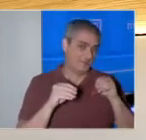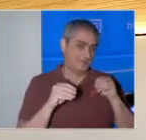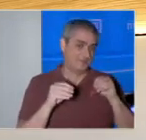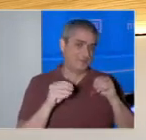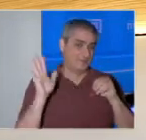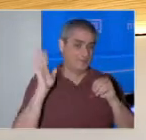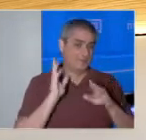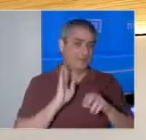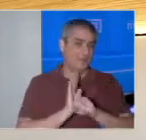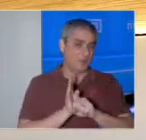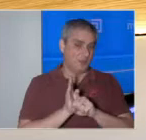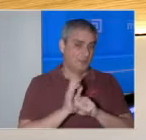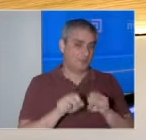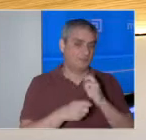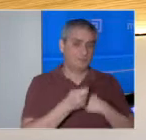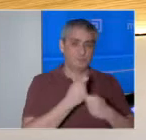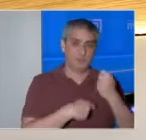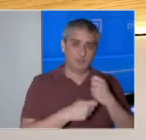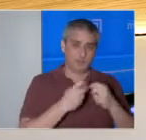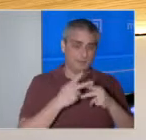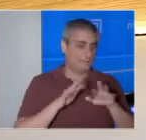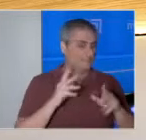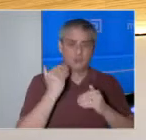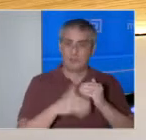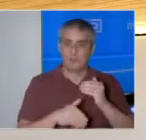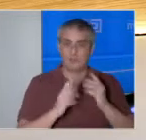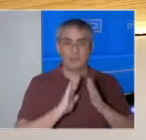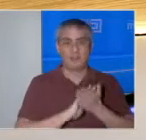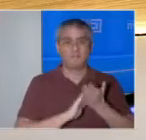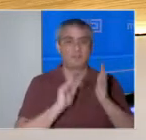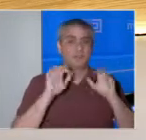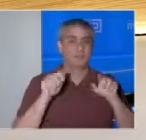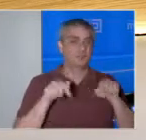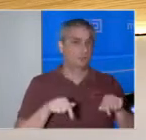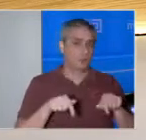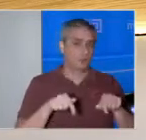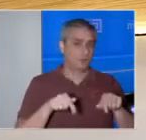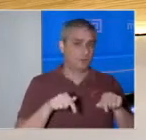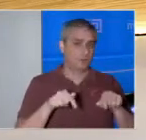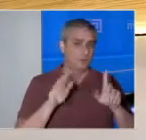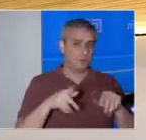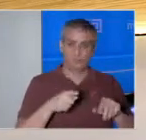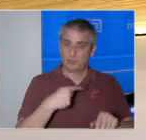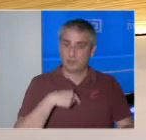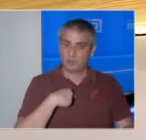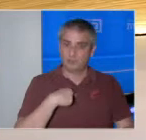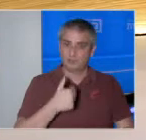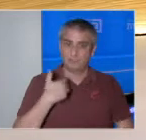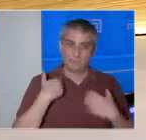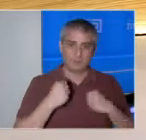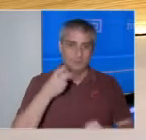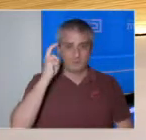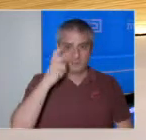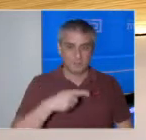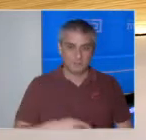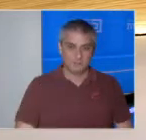ברקע קורונה, משבר כלכלי, מגפה שלא נגמרת, אבל לפחות הגשם כאן. יש לנו את שר הביטחון בני